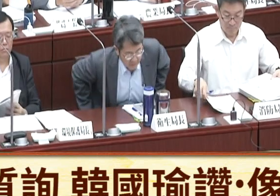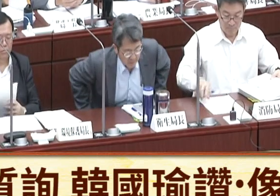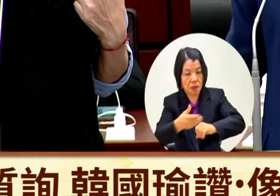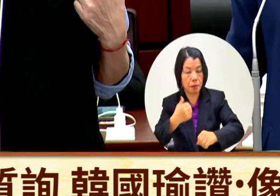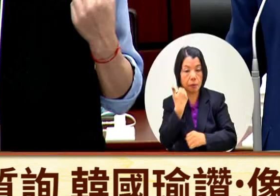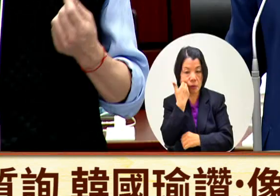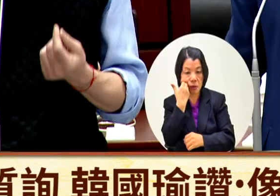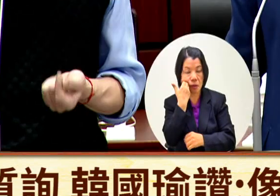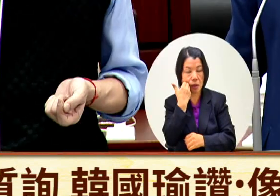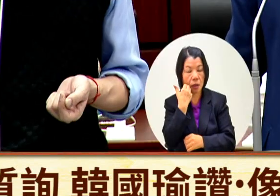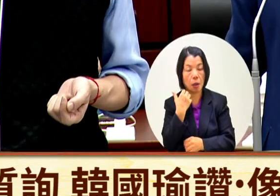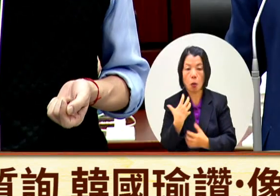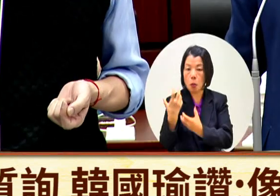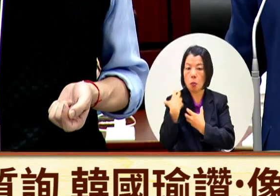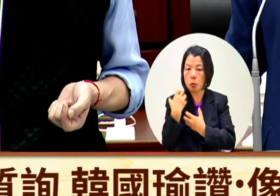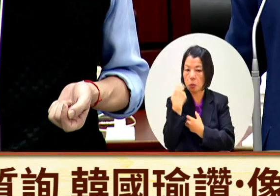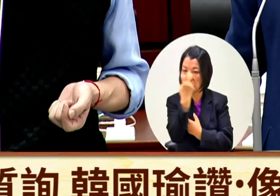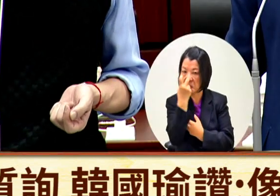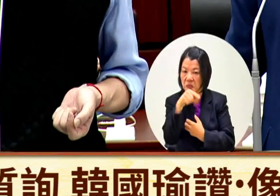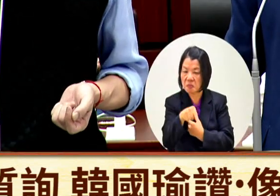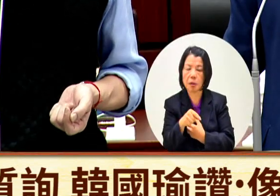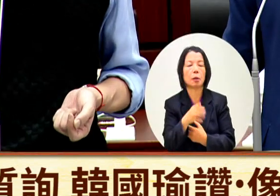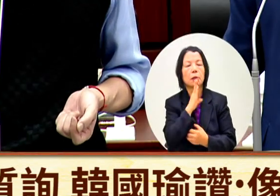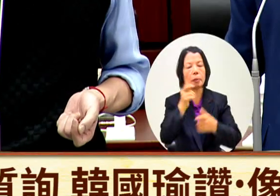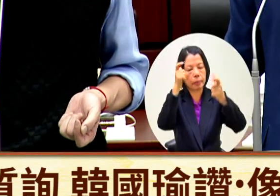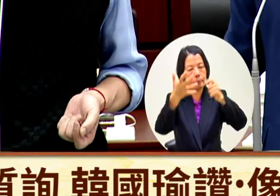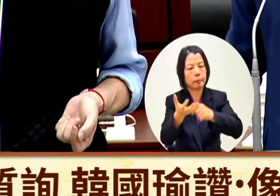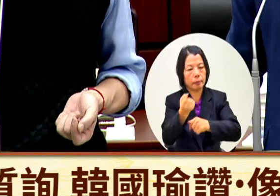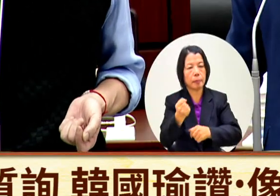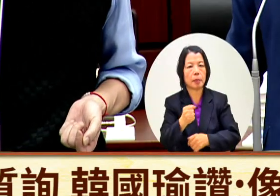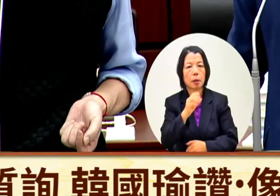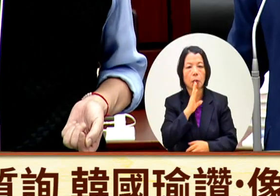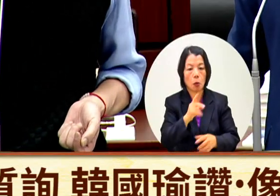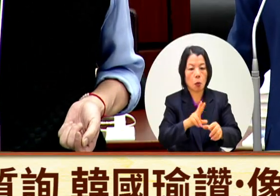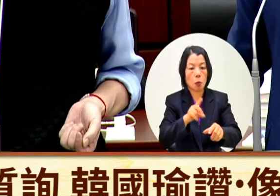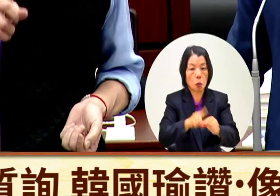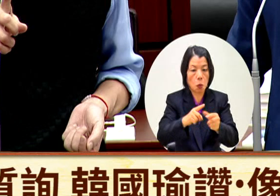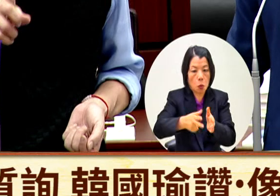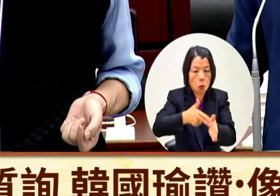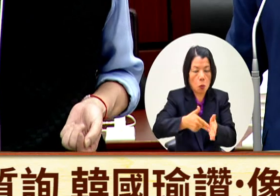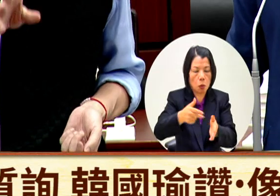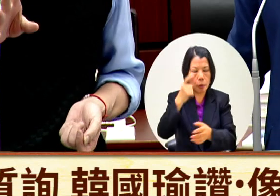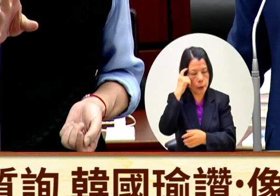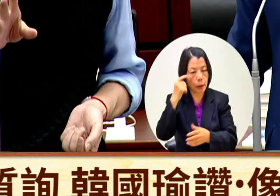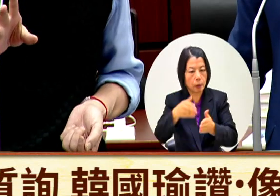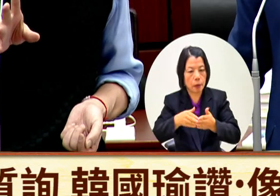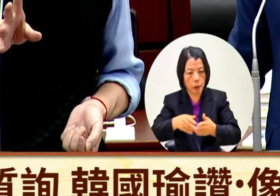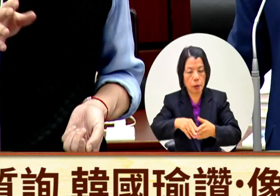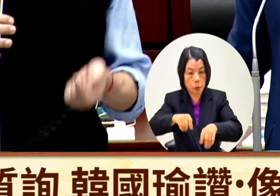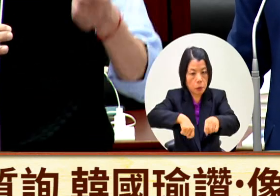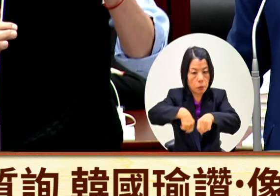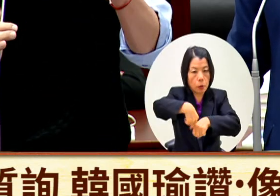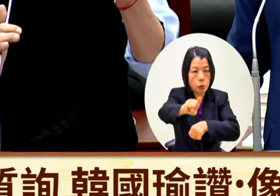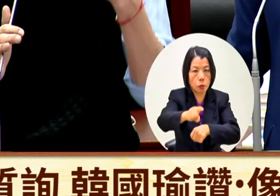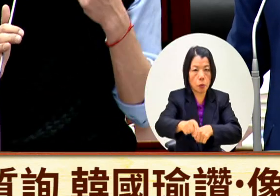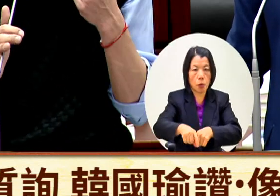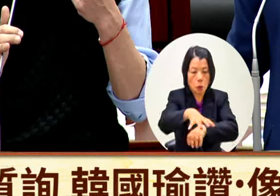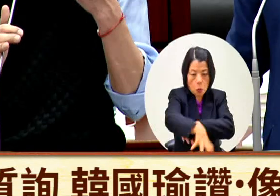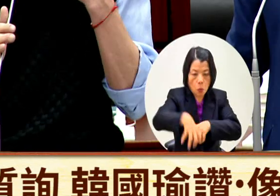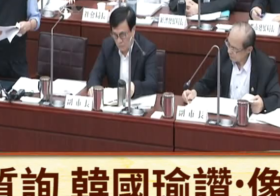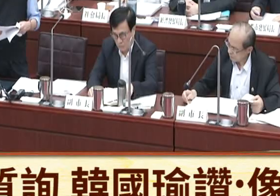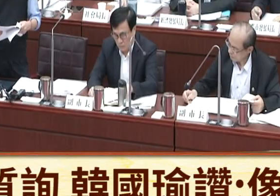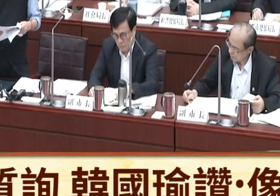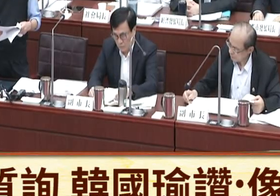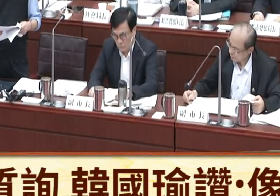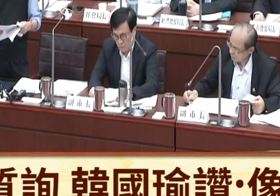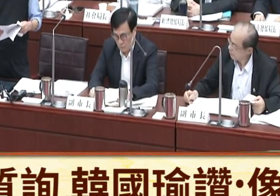灾情的问题，互相来交锋。这个质询结束了后，韩国瑜俄罗讲，这是一场未输是项梁十